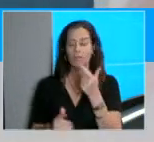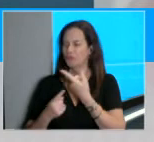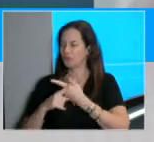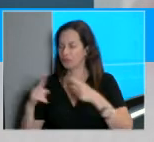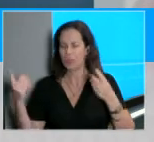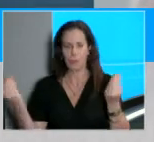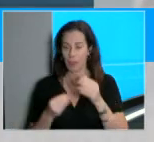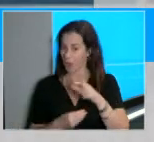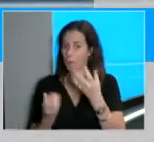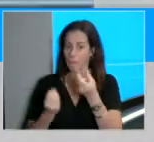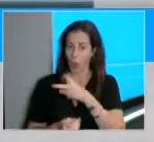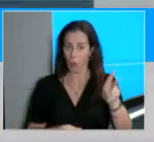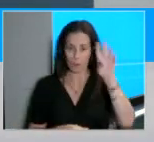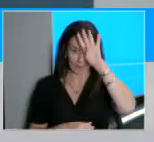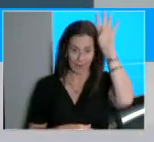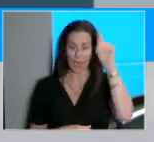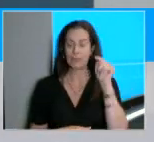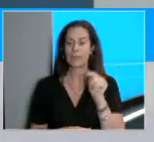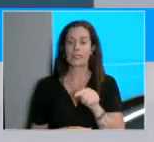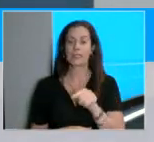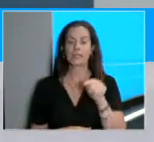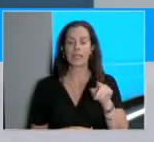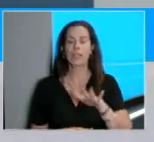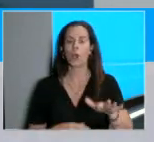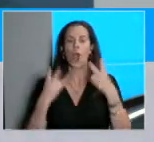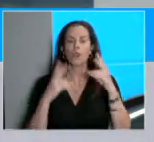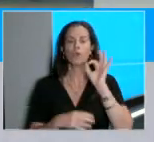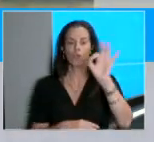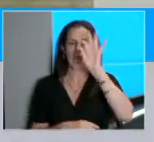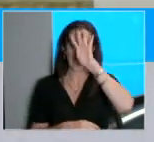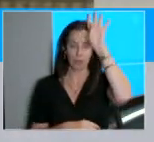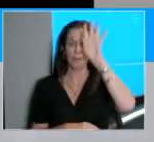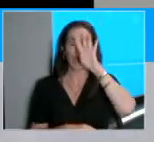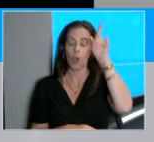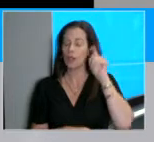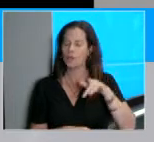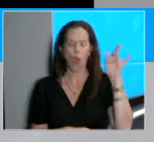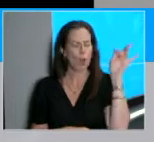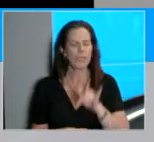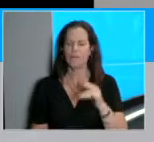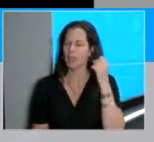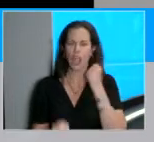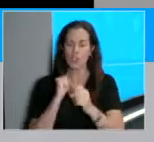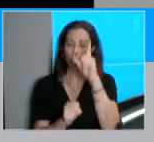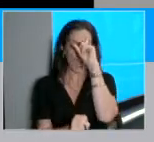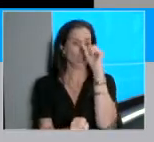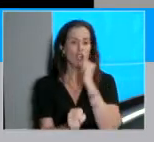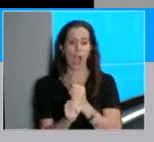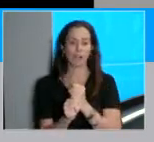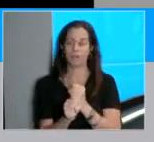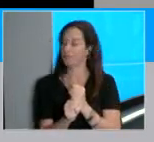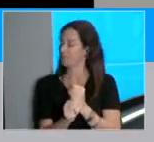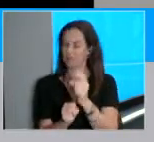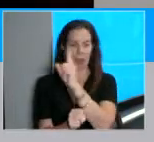ובהרבה מאוד הרוגים. זה אזור אסטרטגי מבחינתם, האיראנים הם אויב קשה, נחוש,